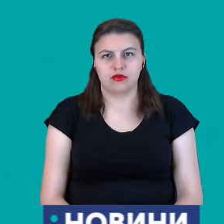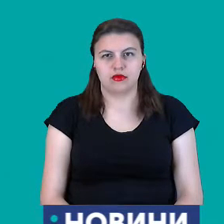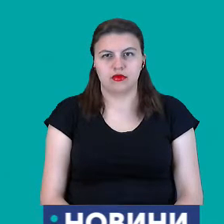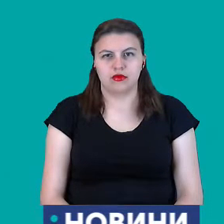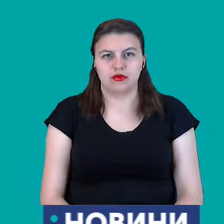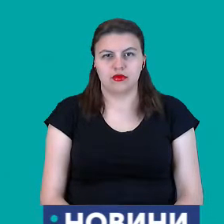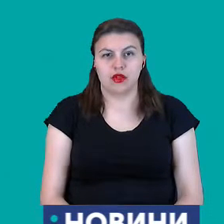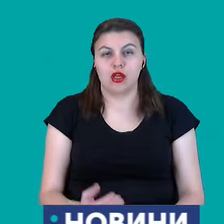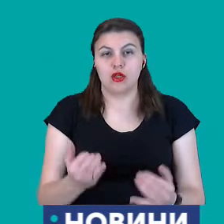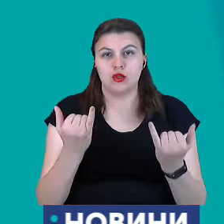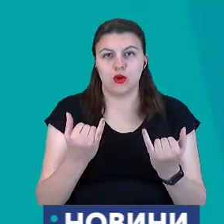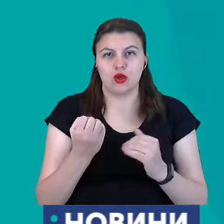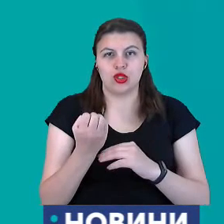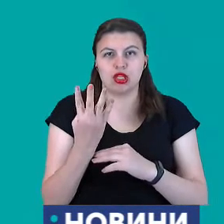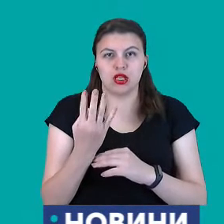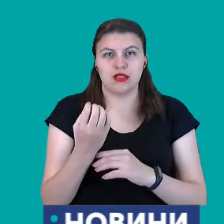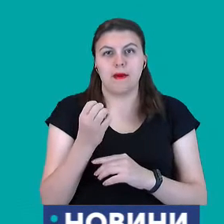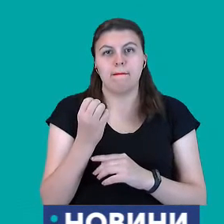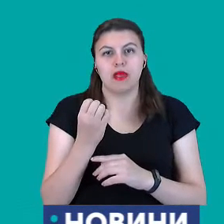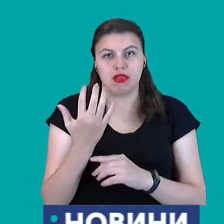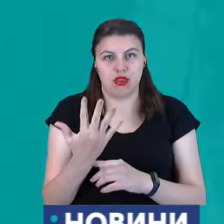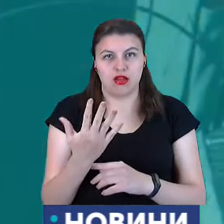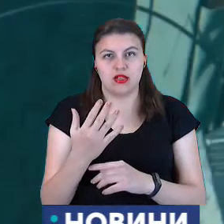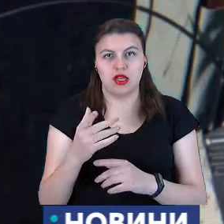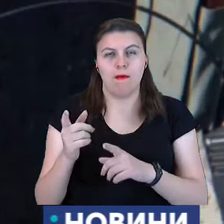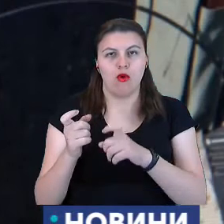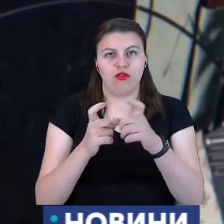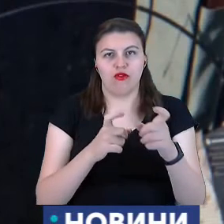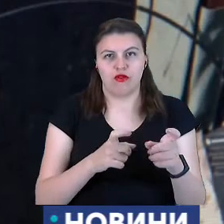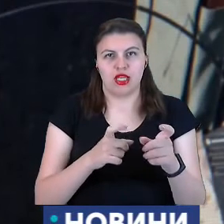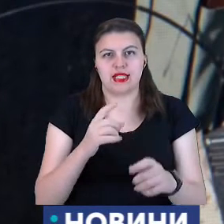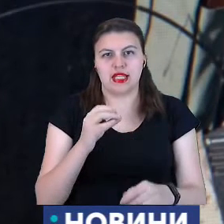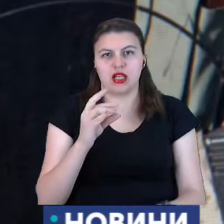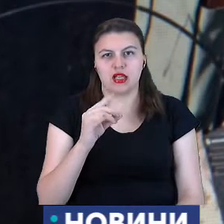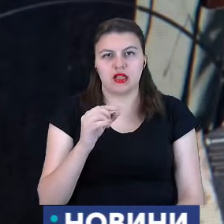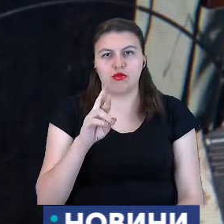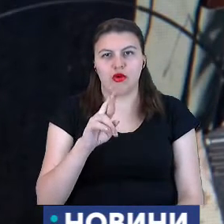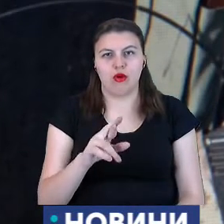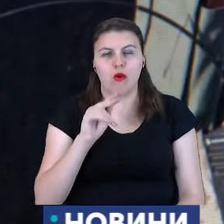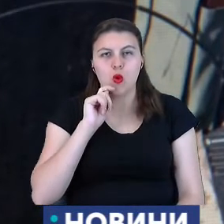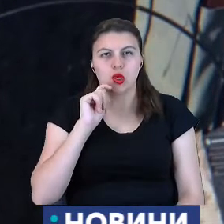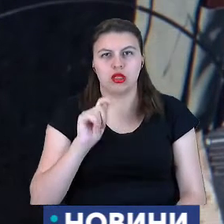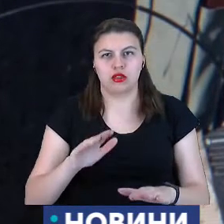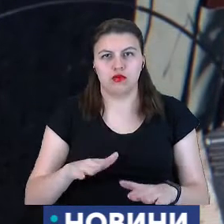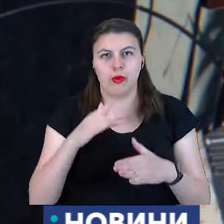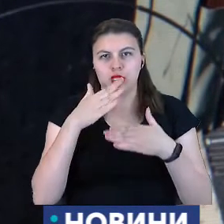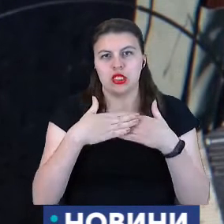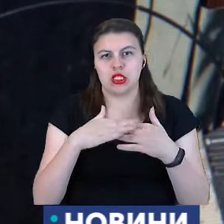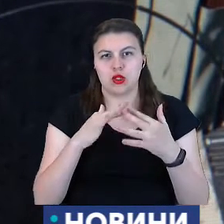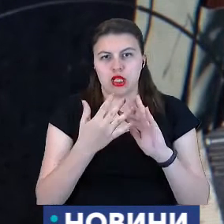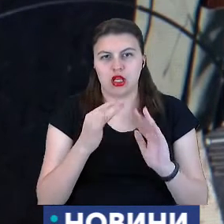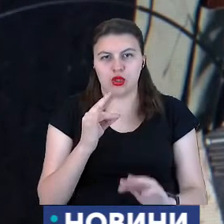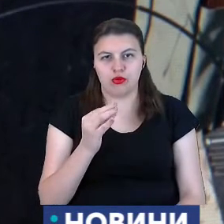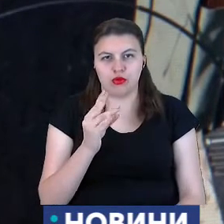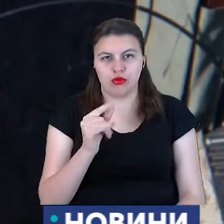Сьогодні у 14:15 бойовики відкрили вогонь зі стрілецької зброї по українських позиціях поблизу села Шуми, де мала пройти